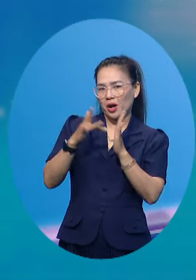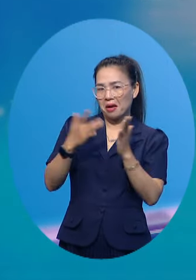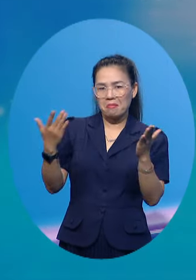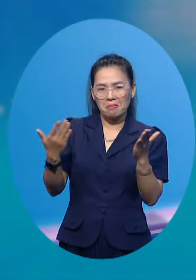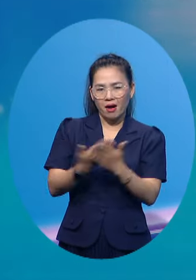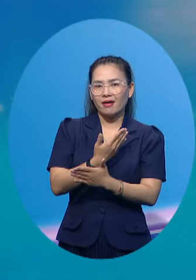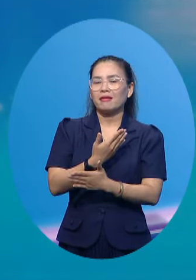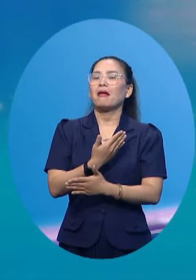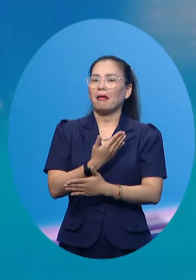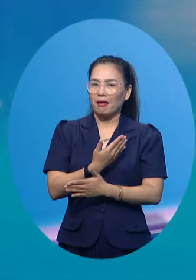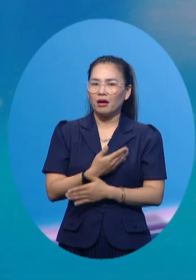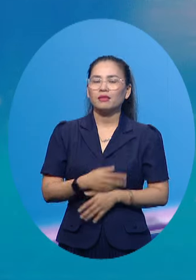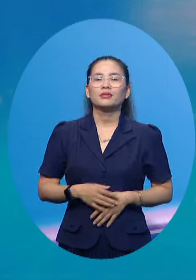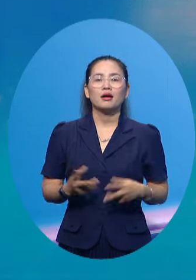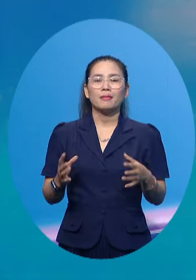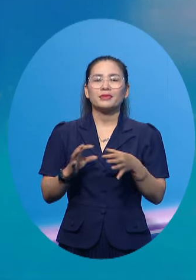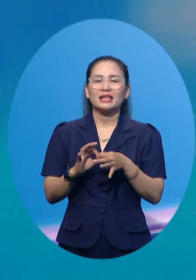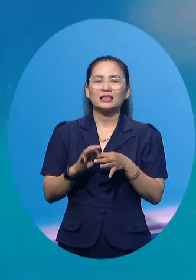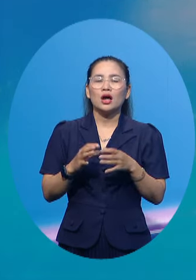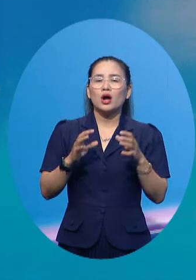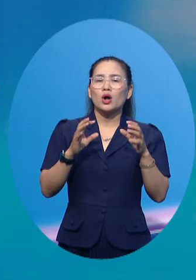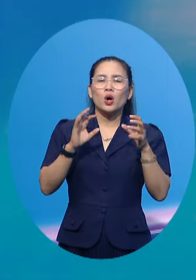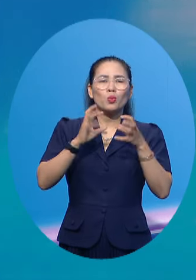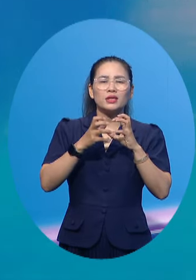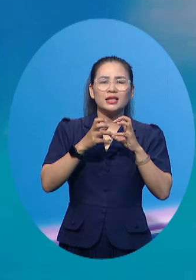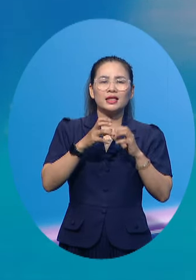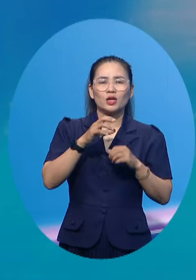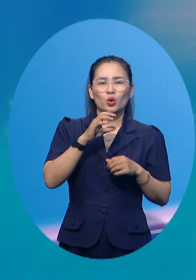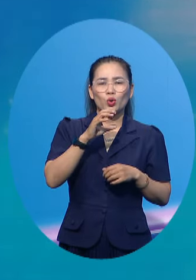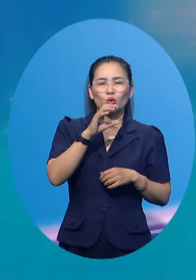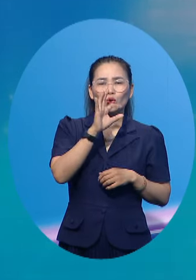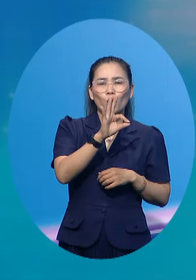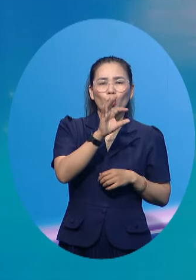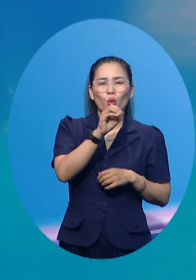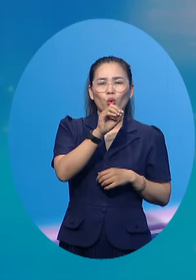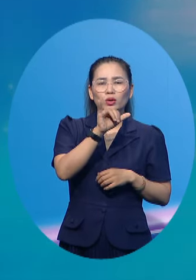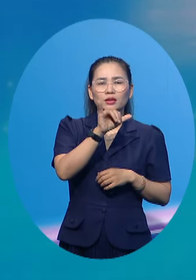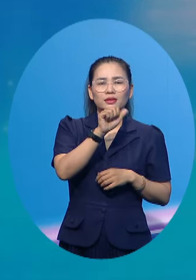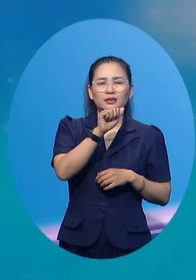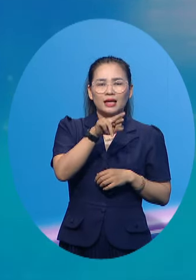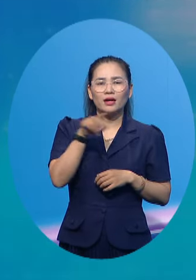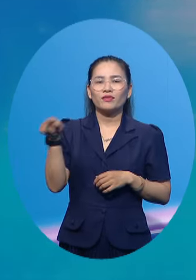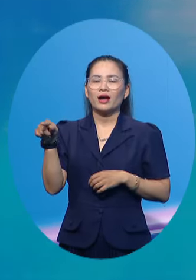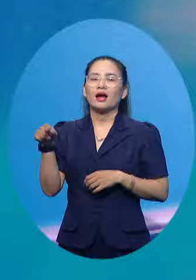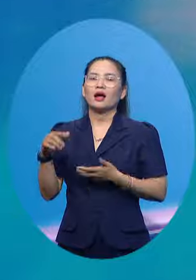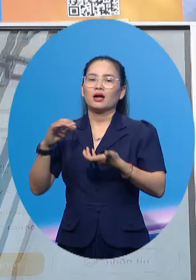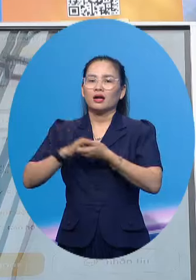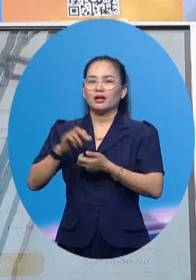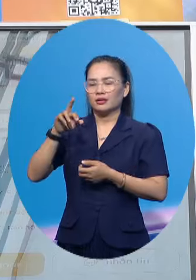Đây cũng chính là tinh thần từ mối quan hệ hợp tác vừa được công bố giữa công ty cổ phần Toya Việt Nam và đối tác Realty.